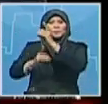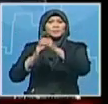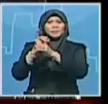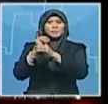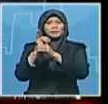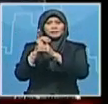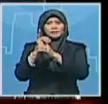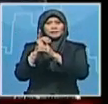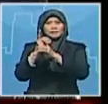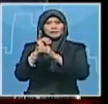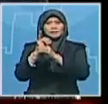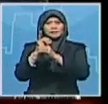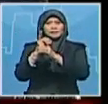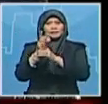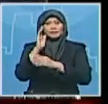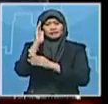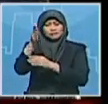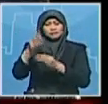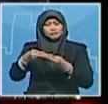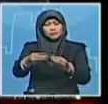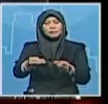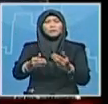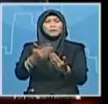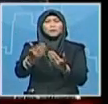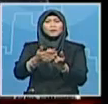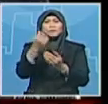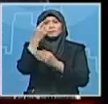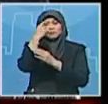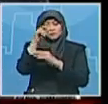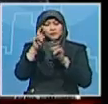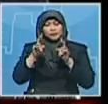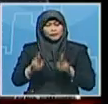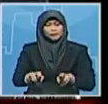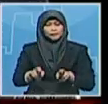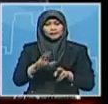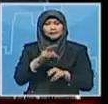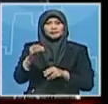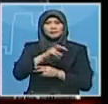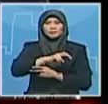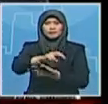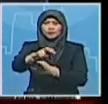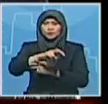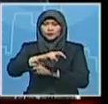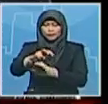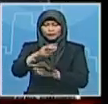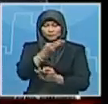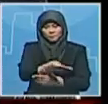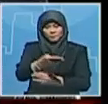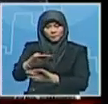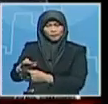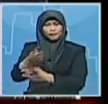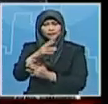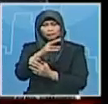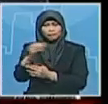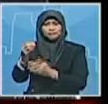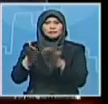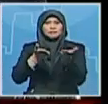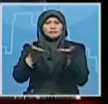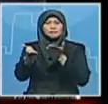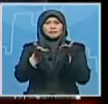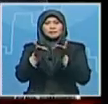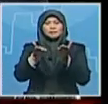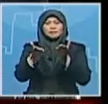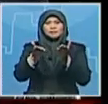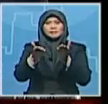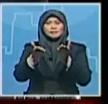ataupun akan memudahkan mobiliti rakyat kita dan juga pengangkutan barangan ataupun services kita. Sebab itu